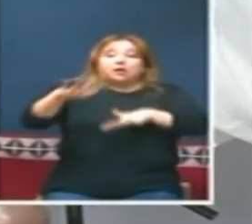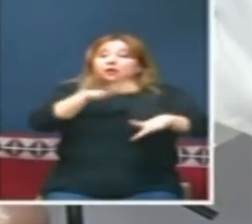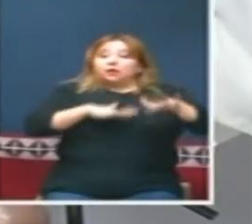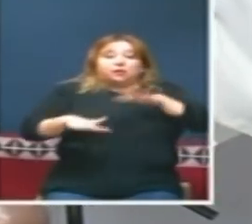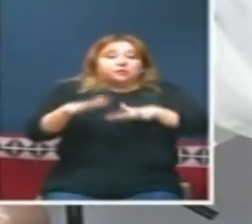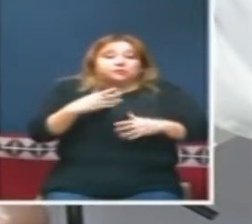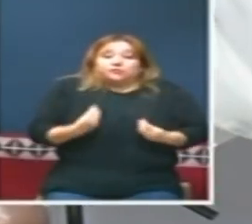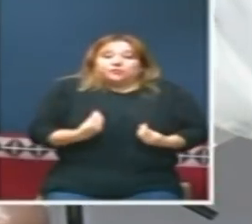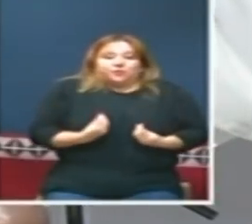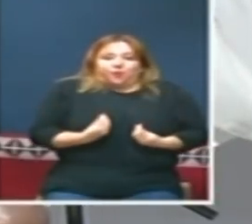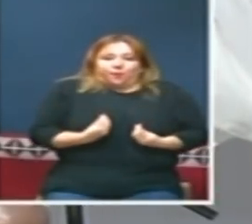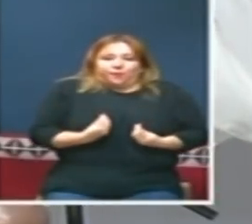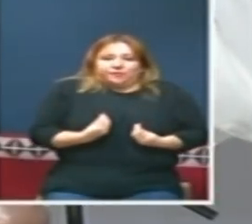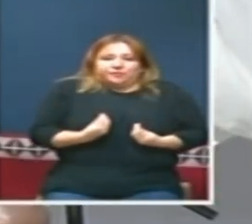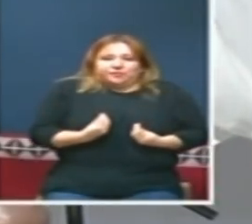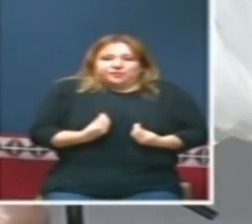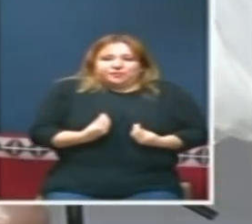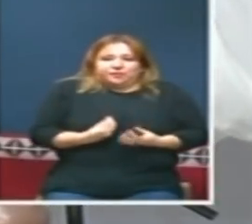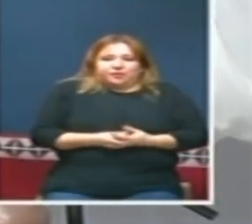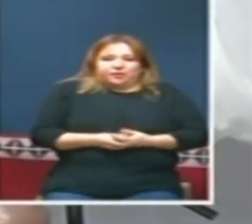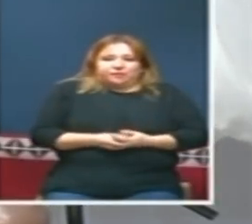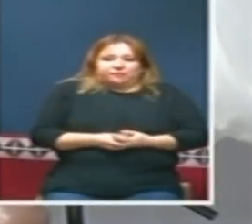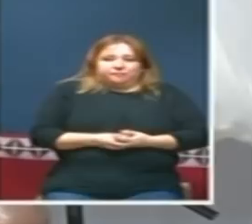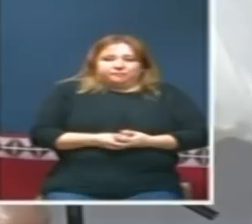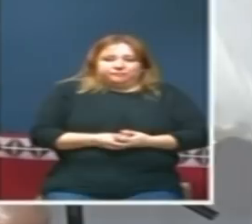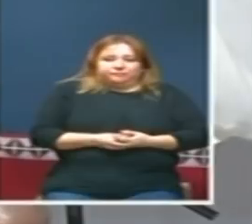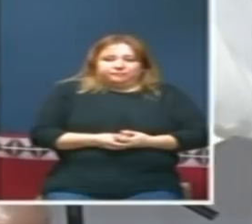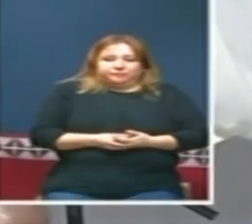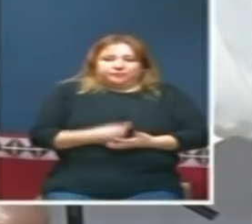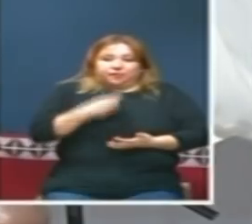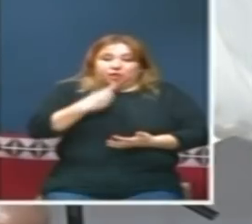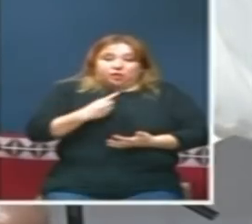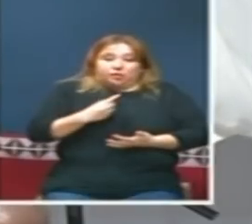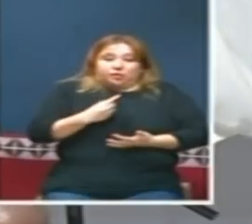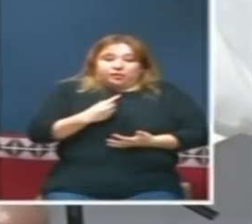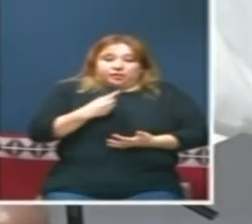Honorez dans vos cœurs la sainteté du Seigneur, le Christ.